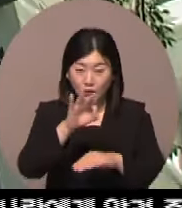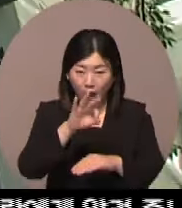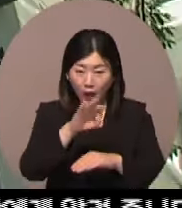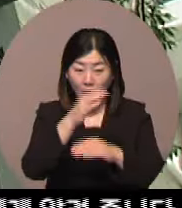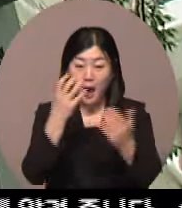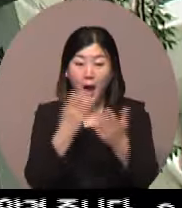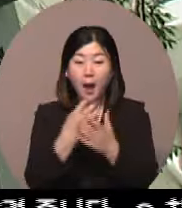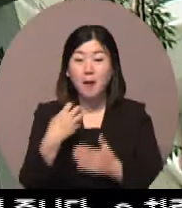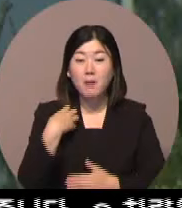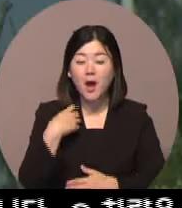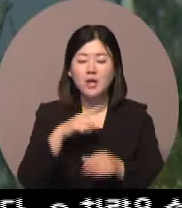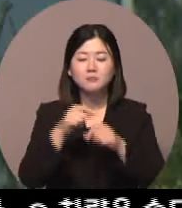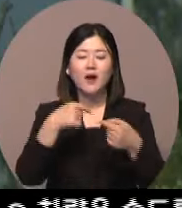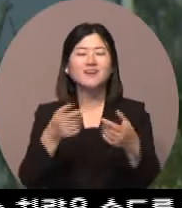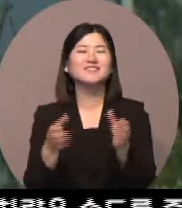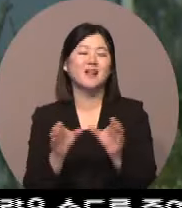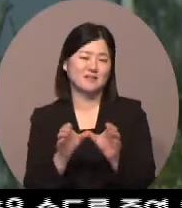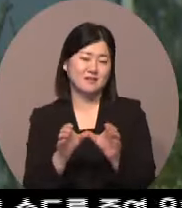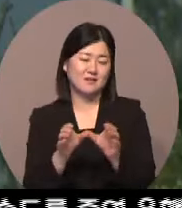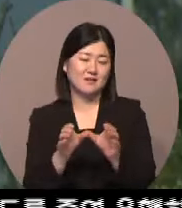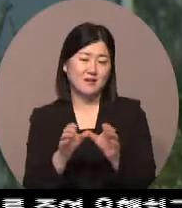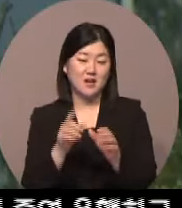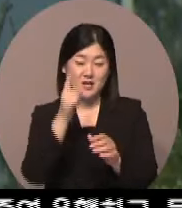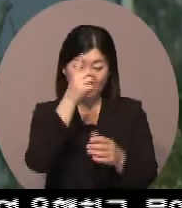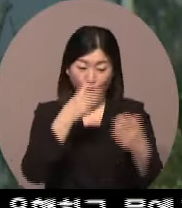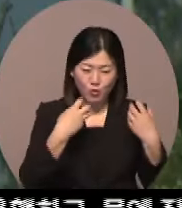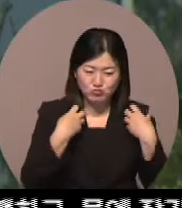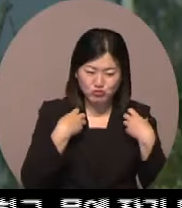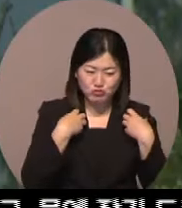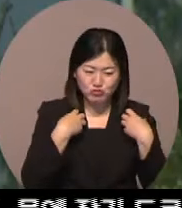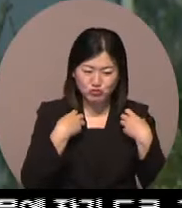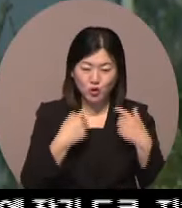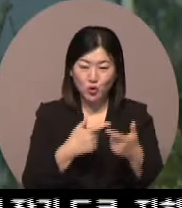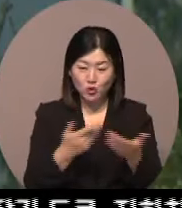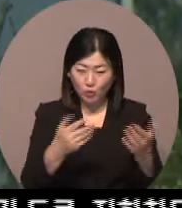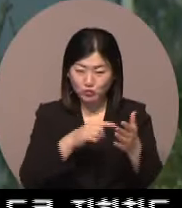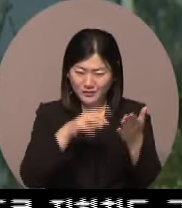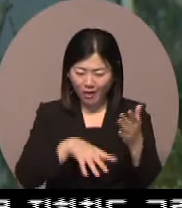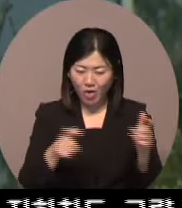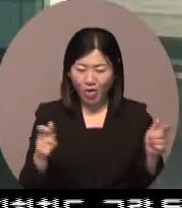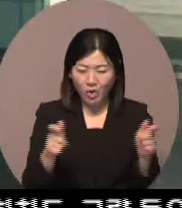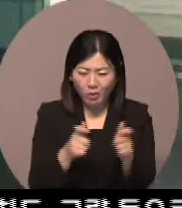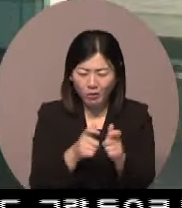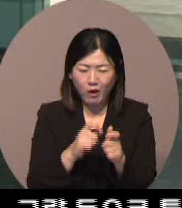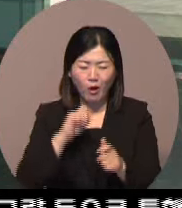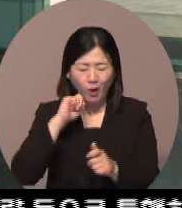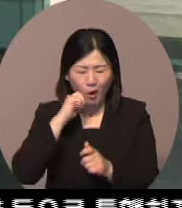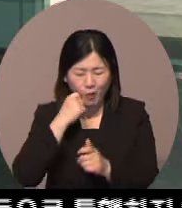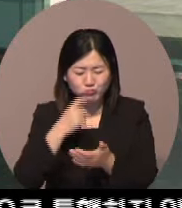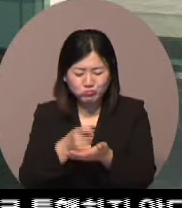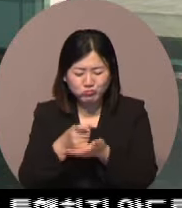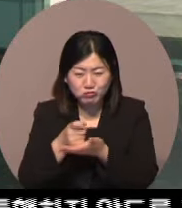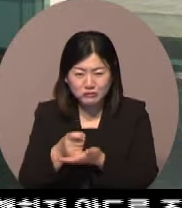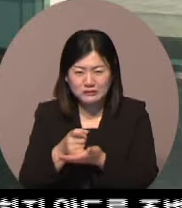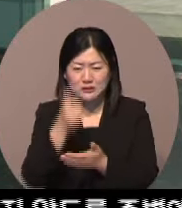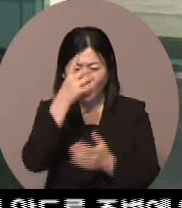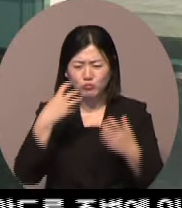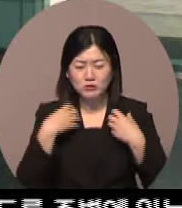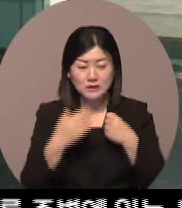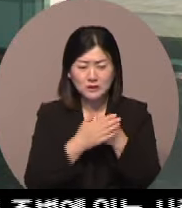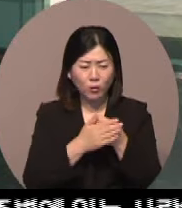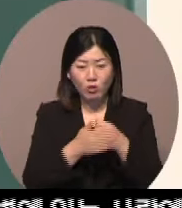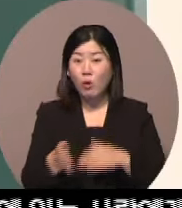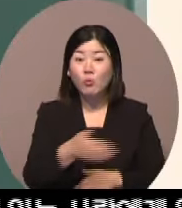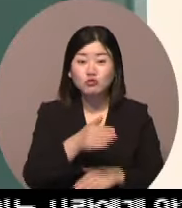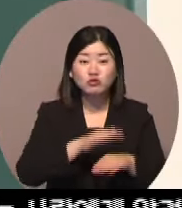전부 지자체가 부담하고 있습니다 정부의 지방교부세가 줄어들어 허리띠를 졸라매고 있는만큼 정부 지원이 전혀